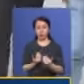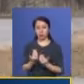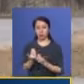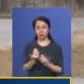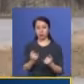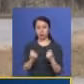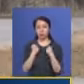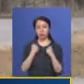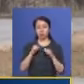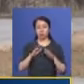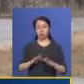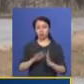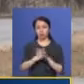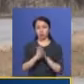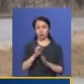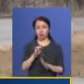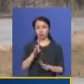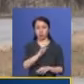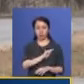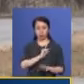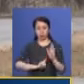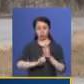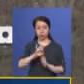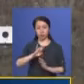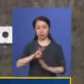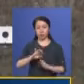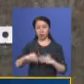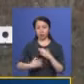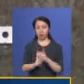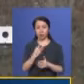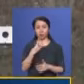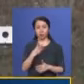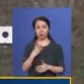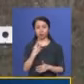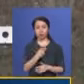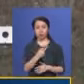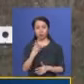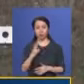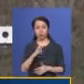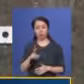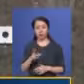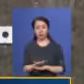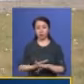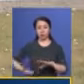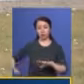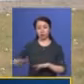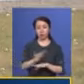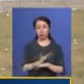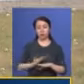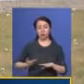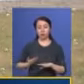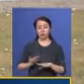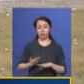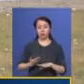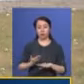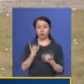комплекс спортивной базы в поселке Барки. Работы начались в июне. Обновлено 2,4 километра асфальтового покрытия. Установлена парковочная